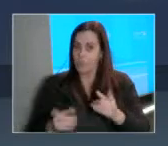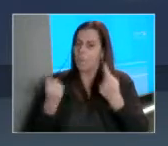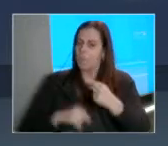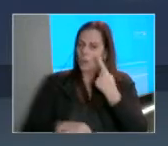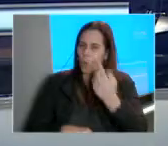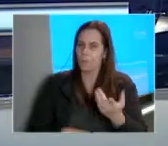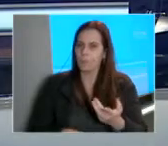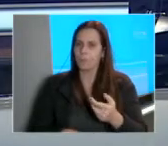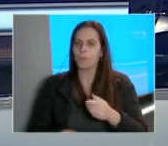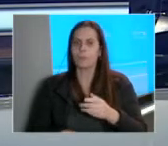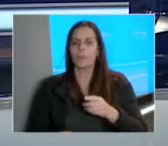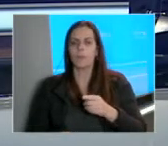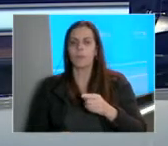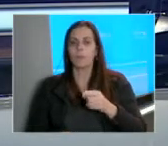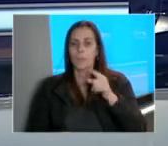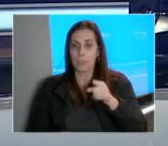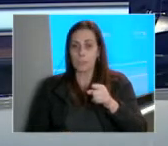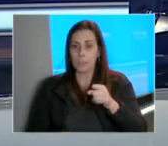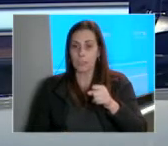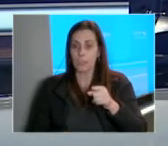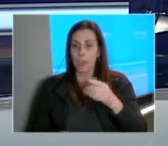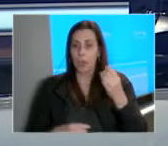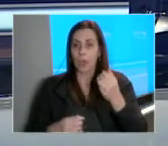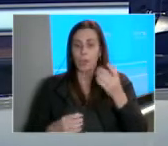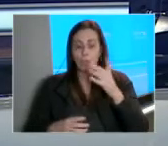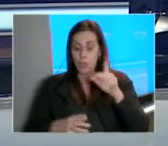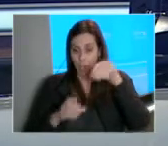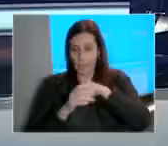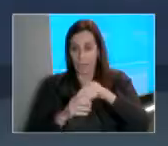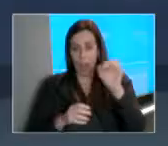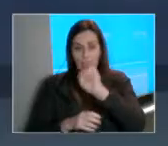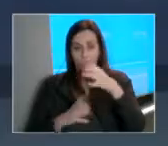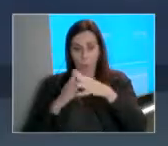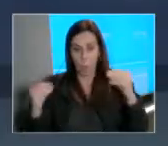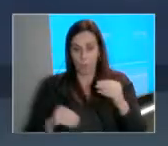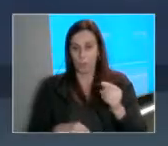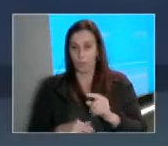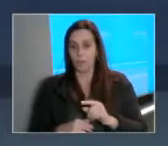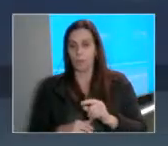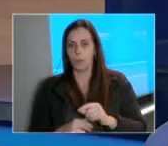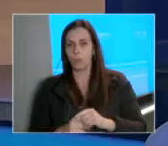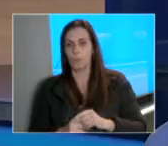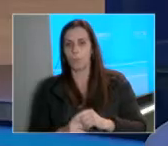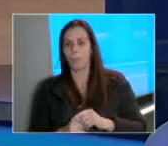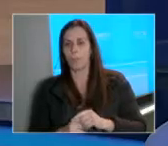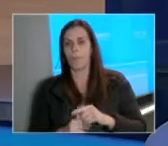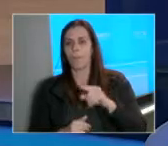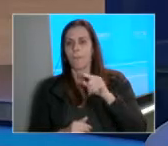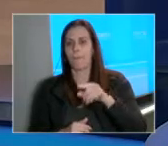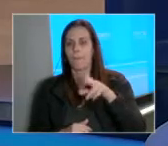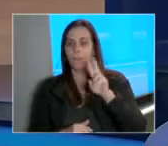בא לידי ביטוי, אני רוצה להבין? מזה שנעשה זה עם נהג מונית, והוא אמר לך, אני לא אבוא להצביע. בעיר הארוחות שישי זה